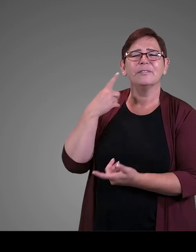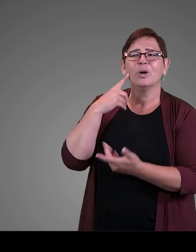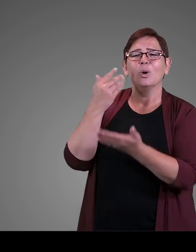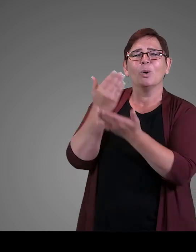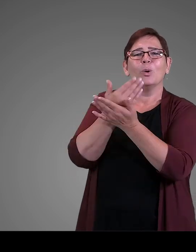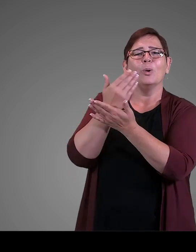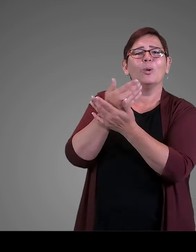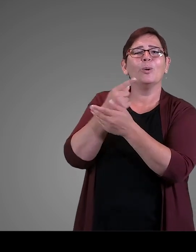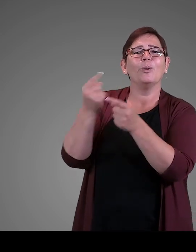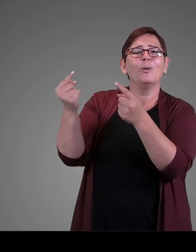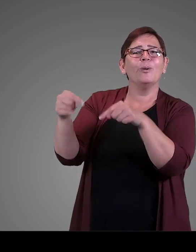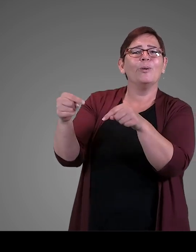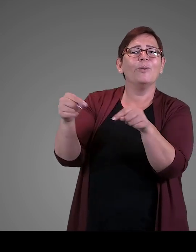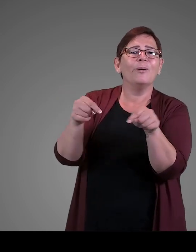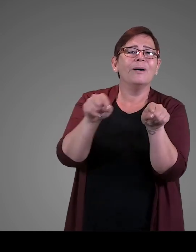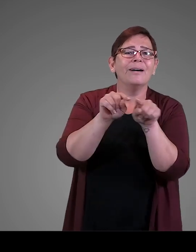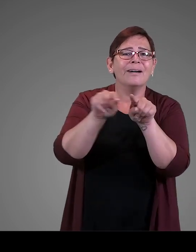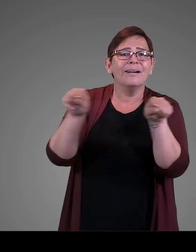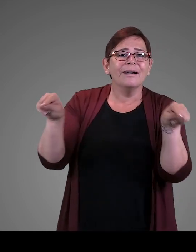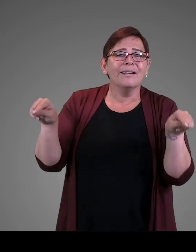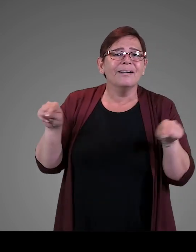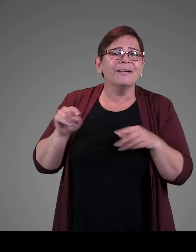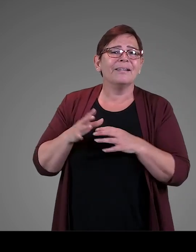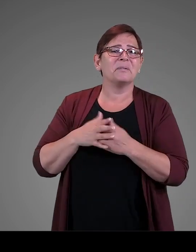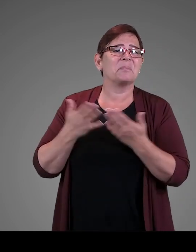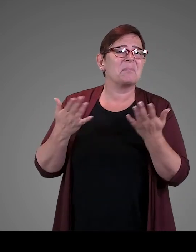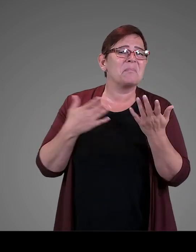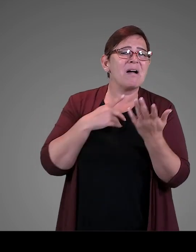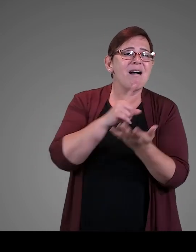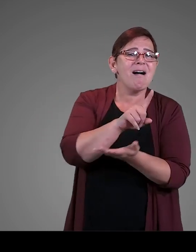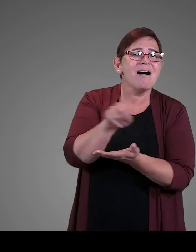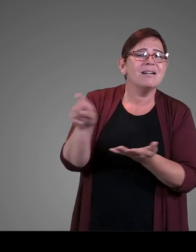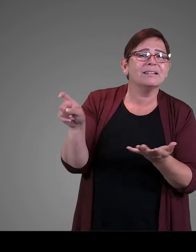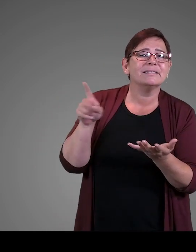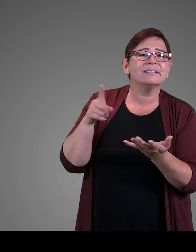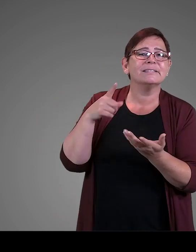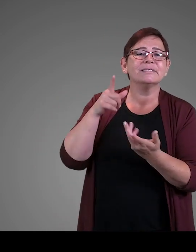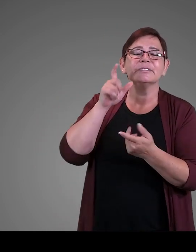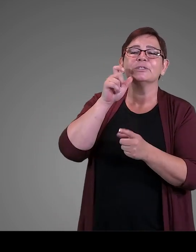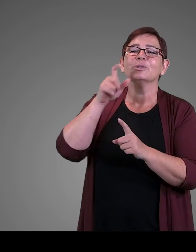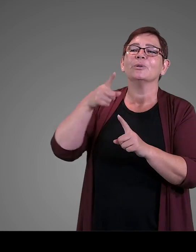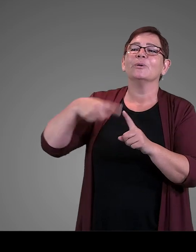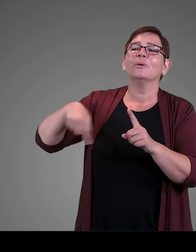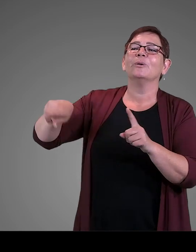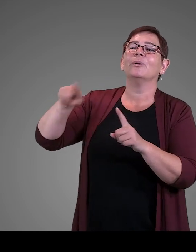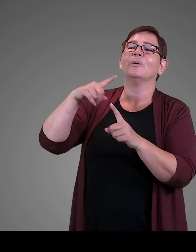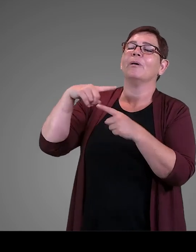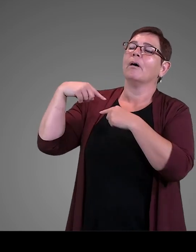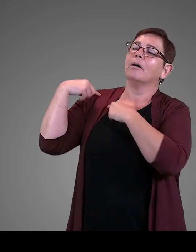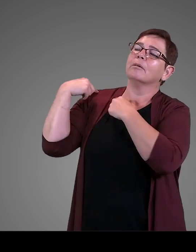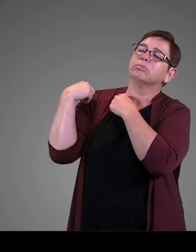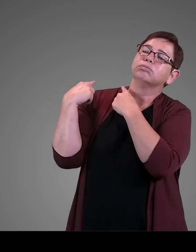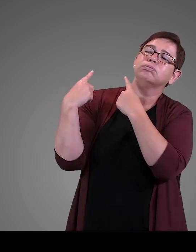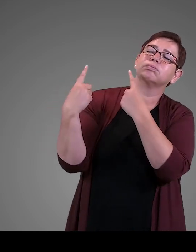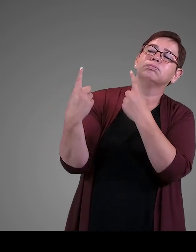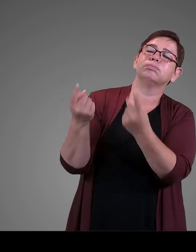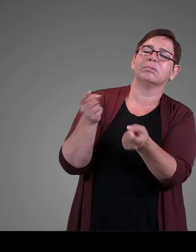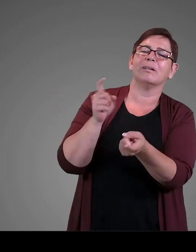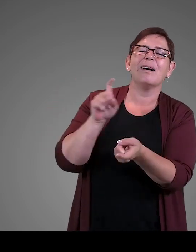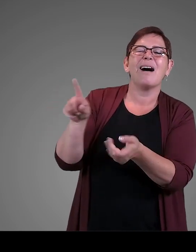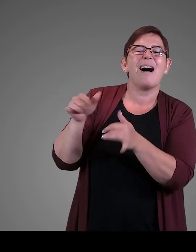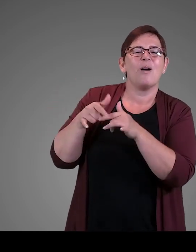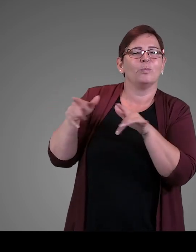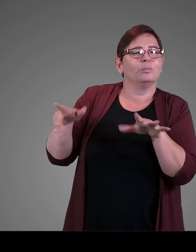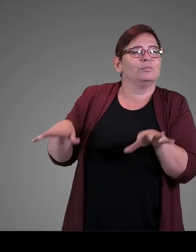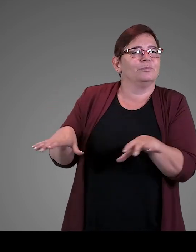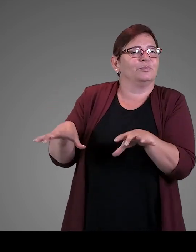Non, mais c'est juste, je trouvais que la question était vraiment intéressante de demander aux nouveaux. Mais moi, j'aimerais juste comme dire, peut-être qu'on peut demander